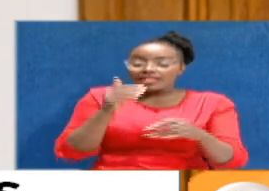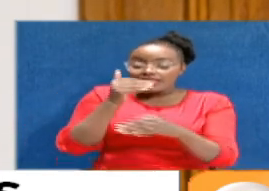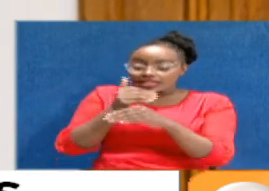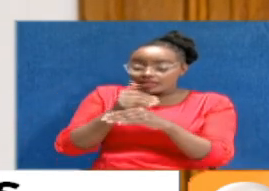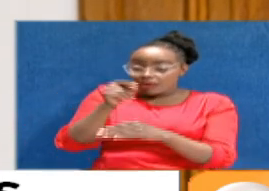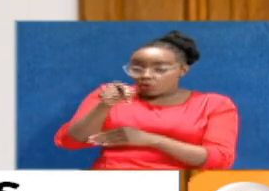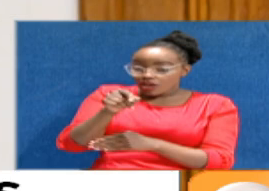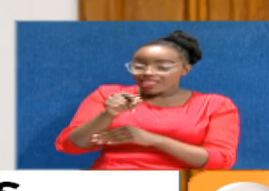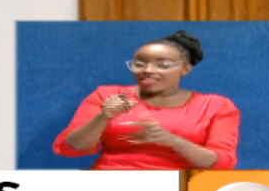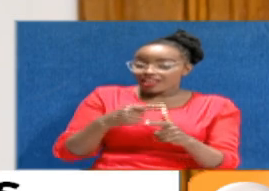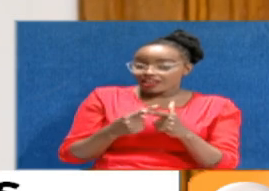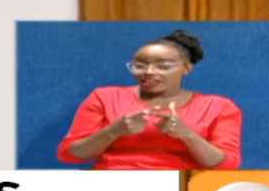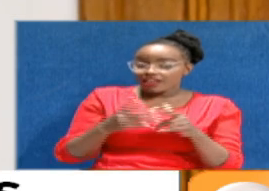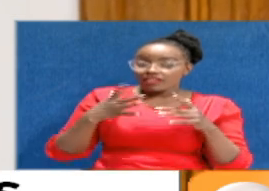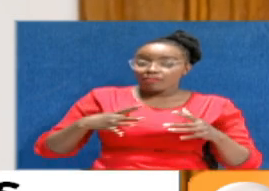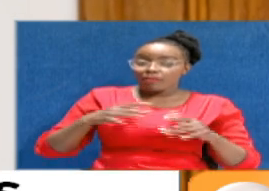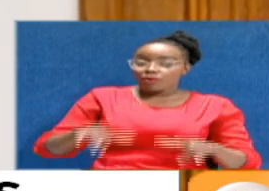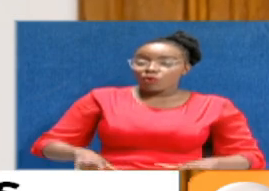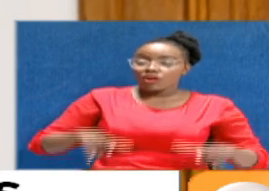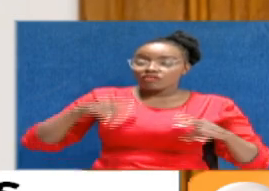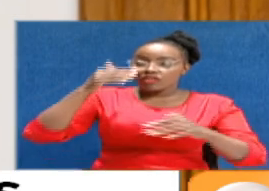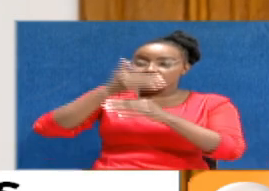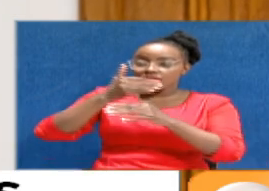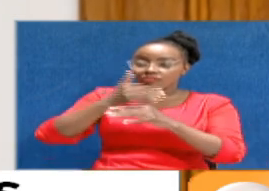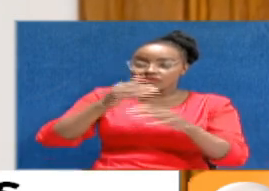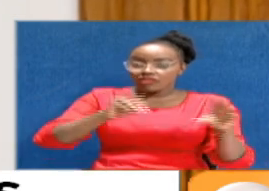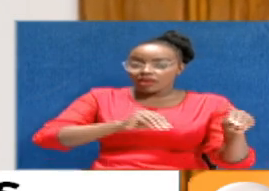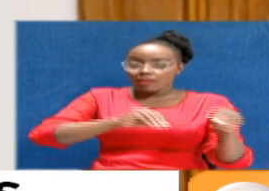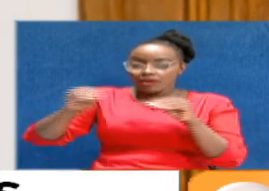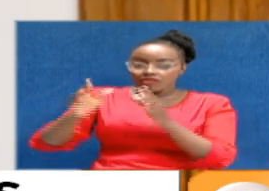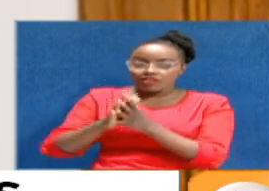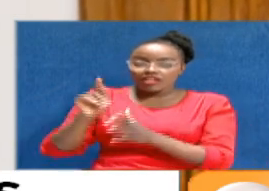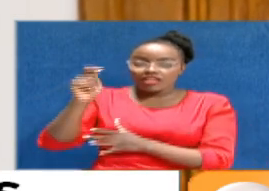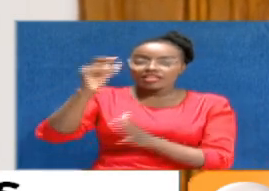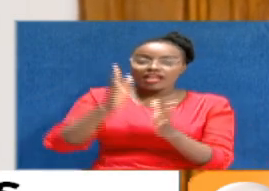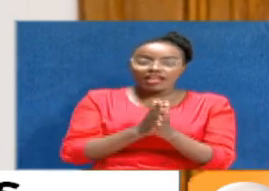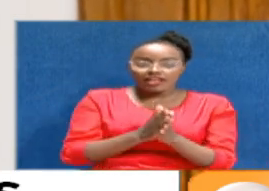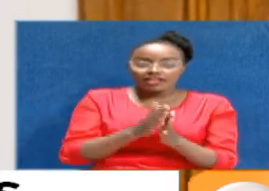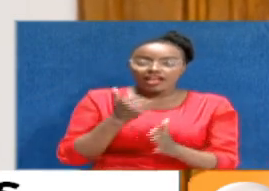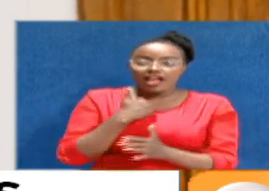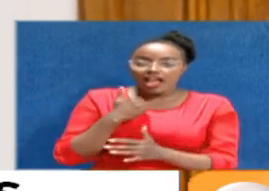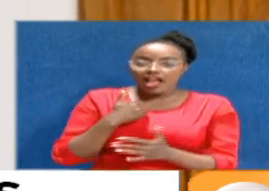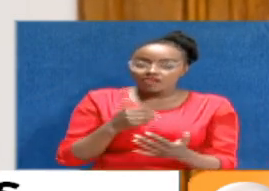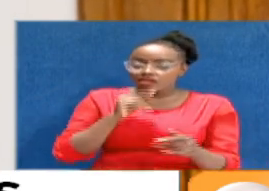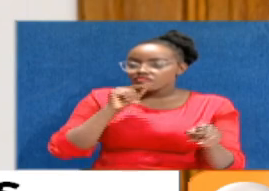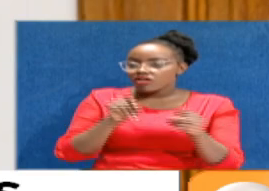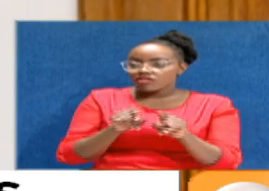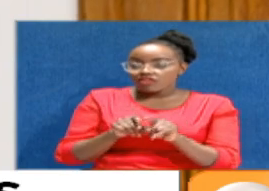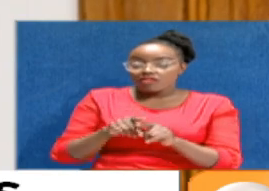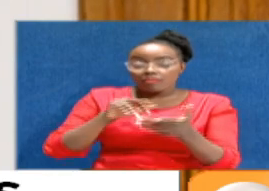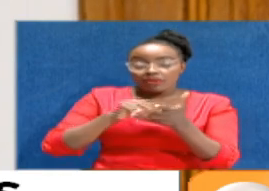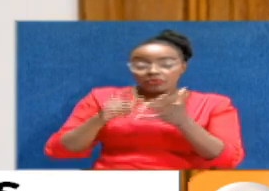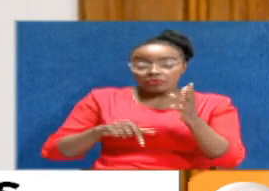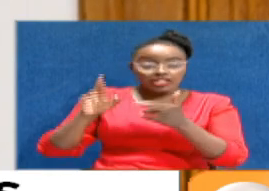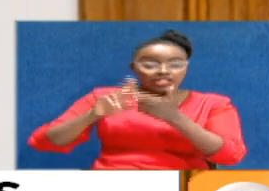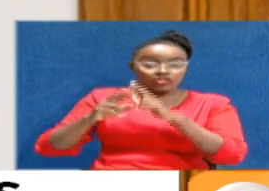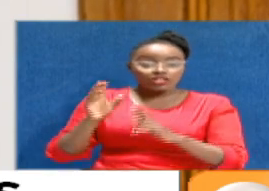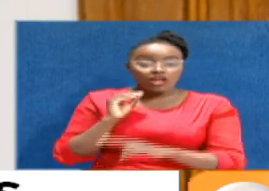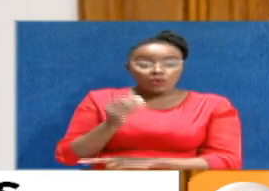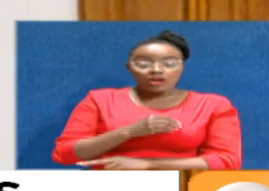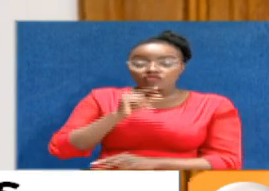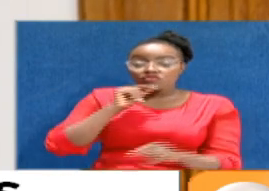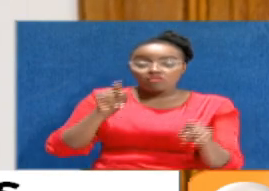mpaka huo, wale wanaoishi mipakani wako Tanzania, wako Kenya, na wote ni ndugu. Kwa hiyo uhusiano wetu ni